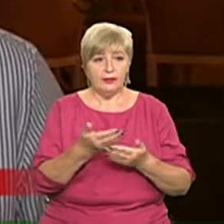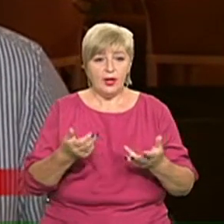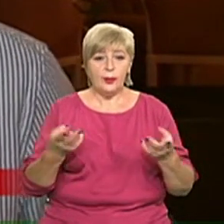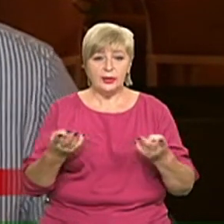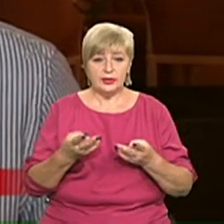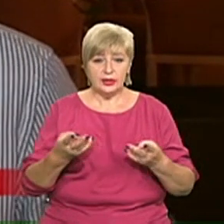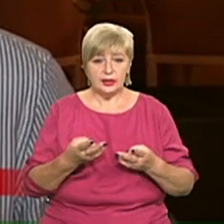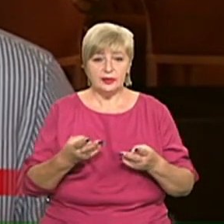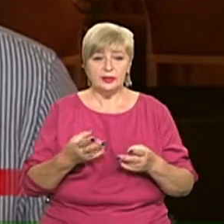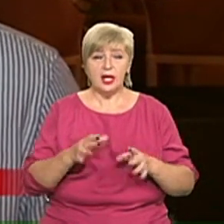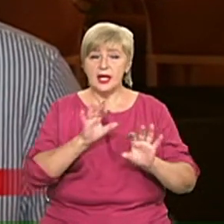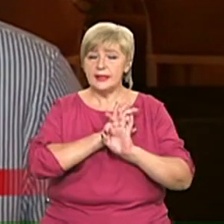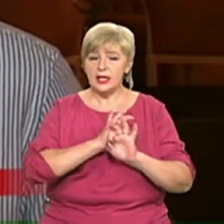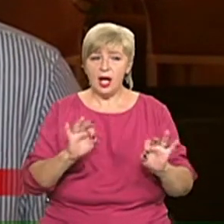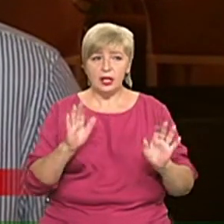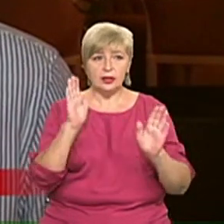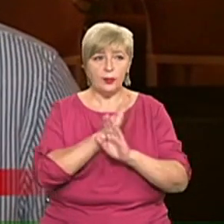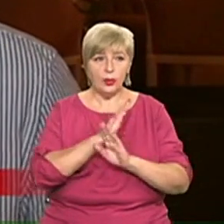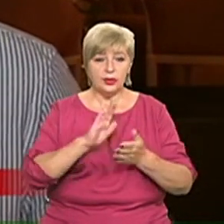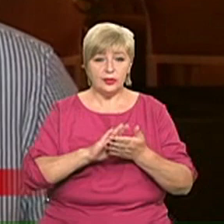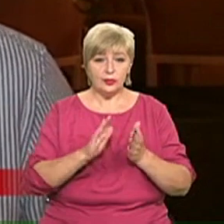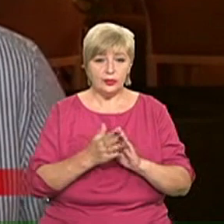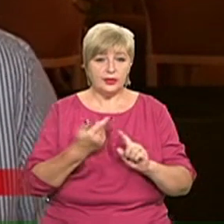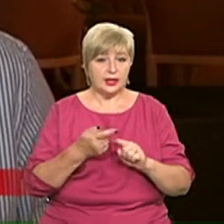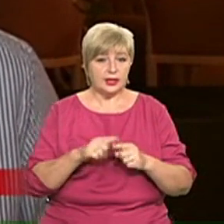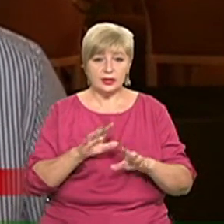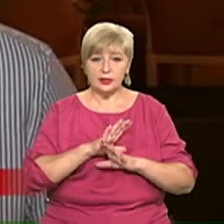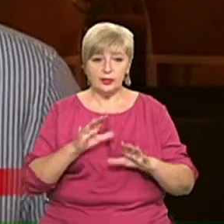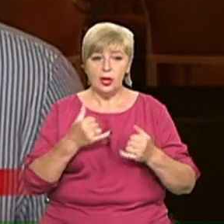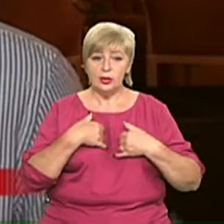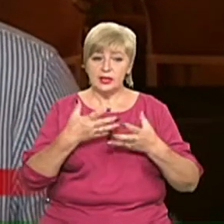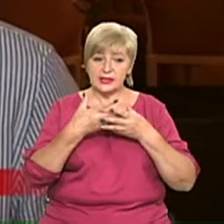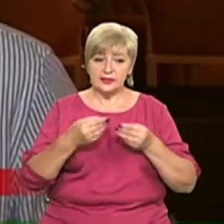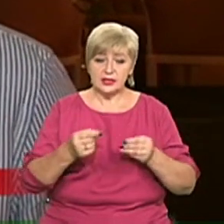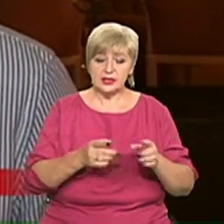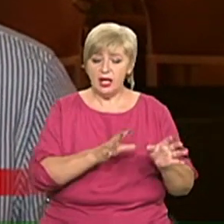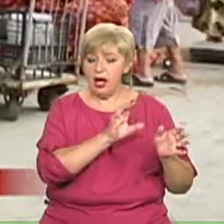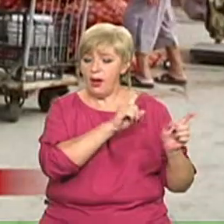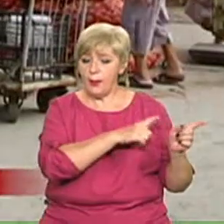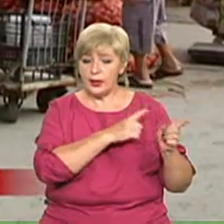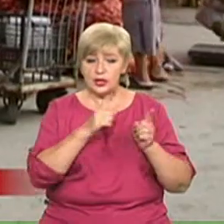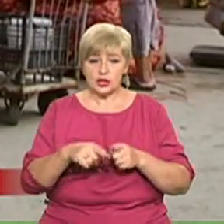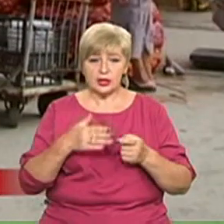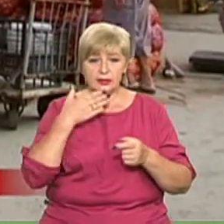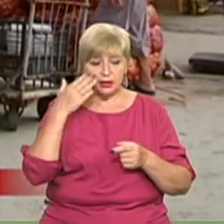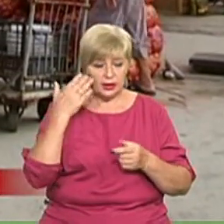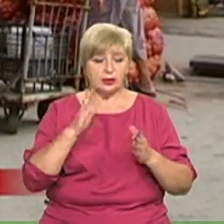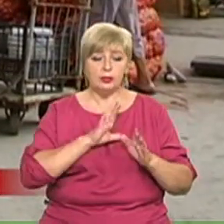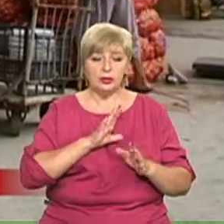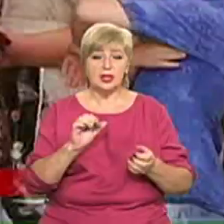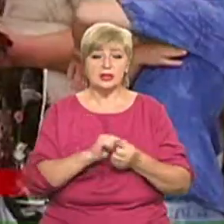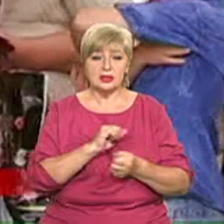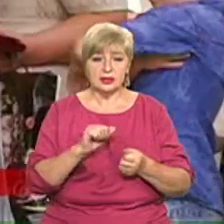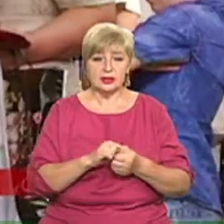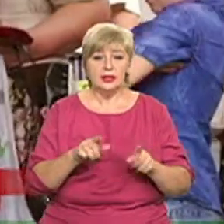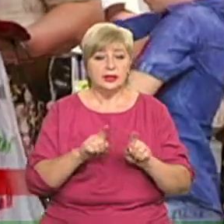потрібні ідеальні тоді погодні умови, а яких не було. В нас весна перейшла в літо, була засуха. За прогнозами